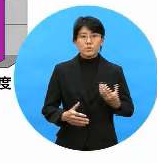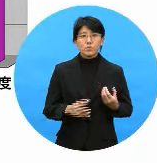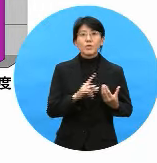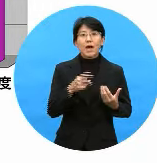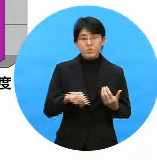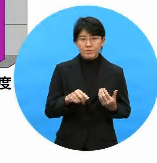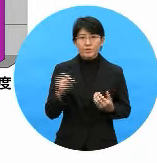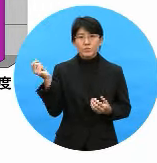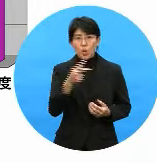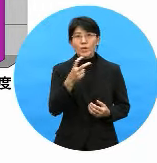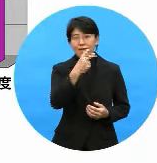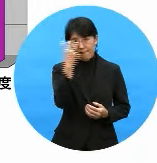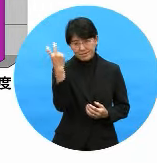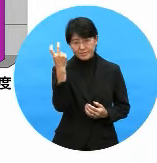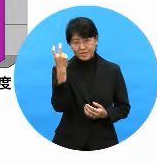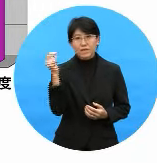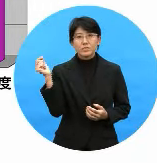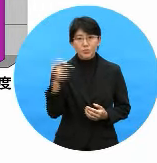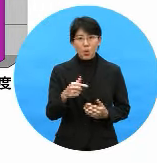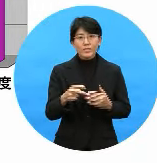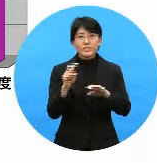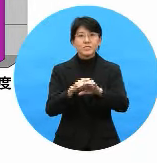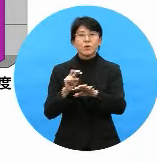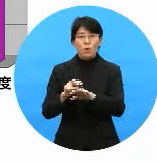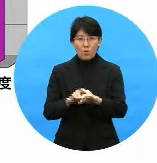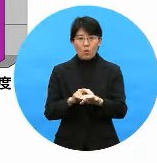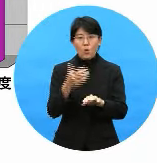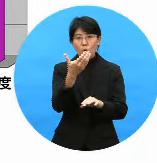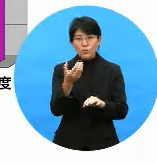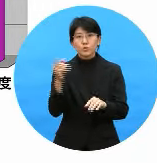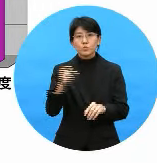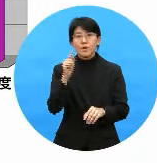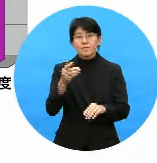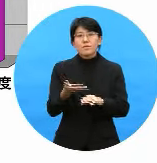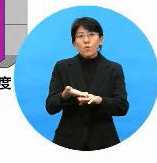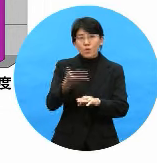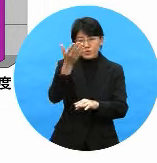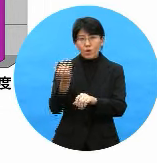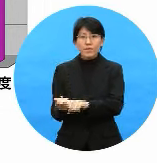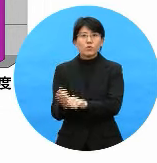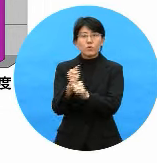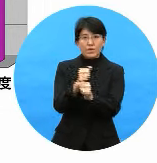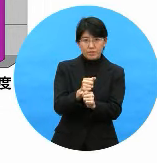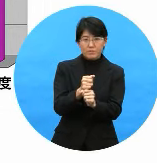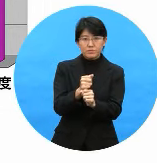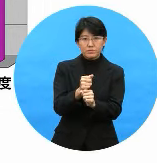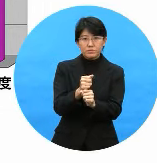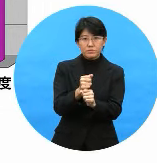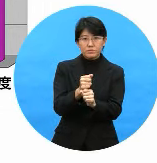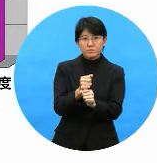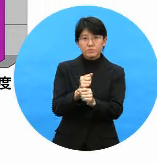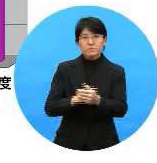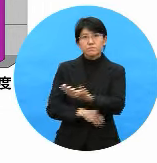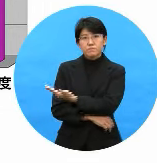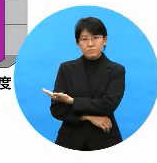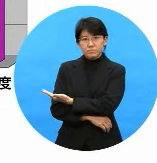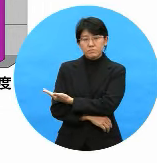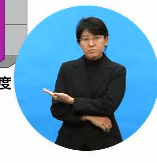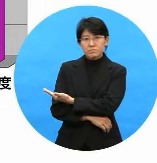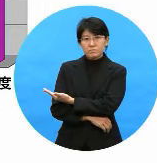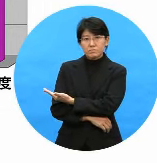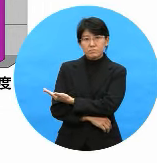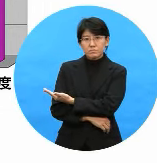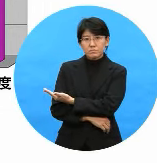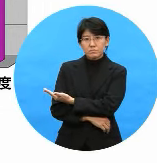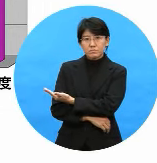乳がんは早期発見、早期治療で9割以上の方が治ると言われています。しかし、